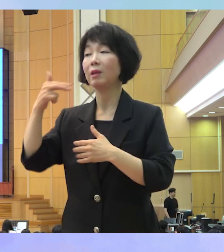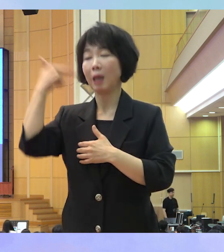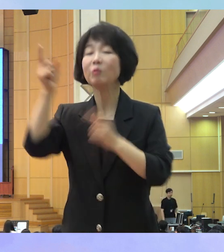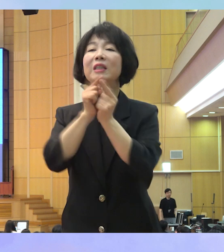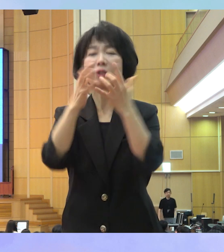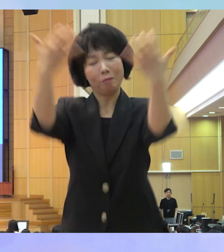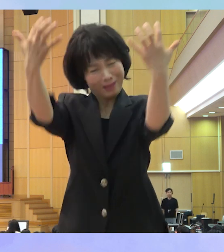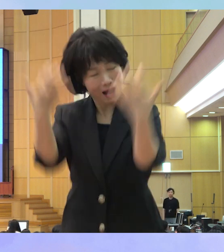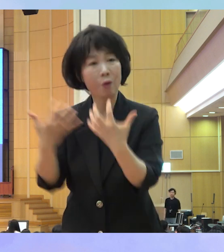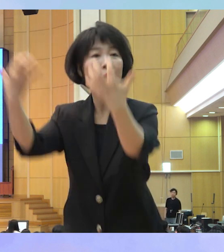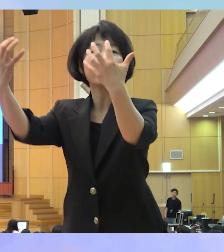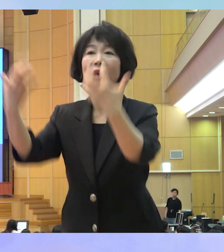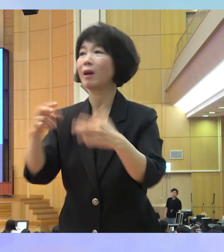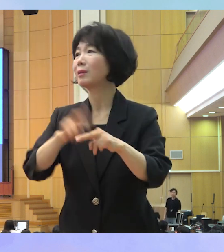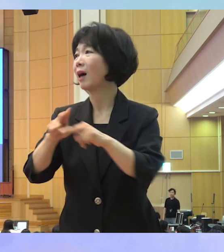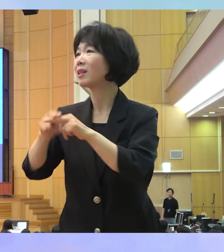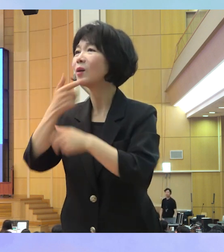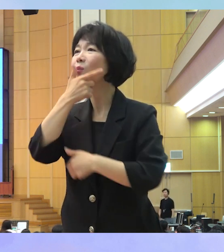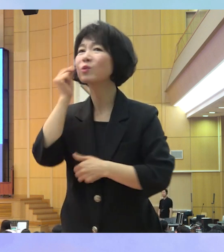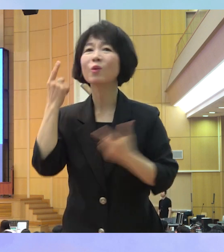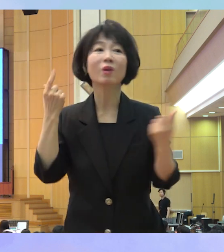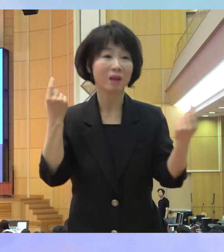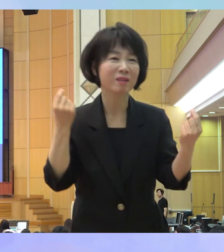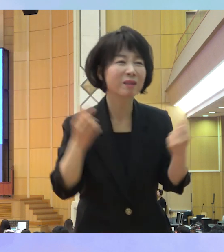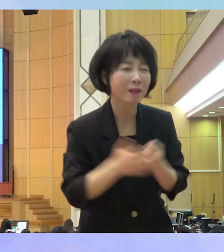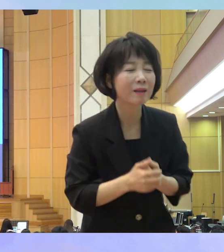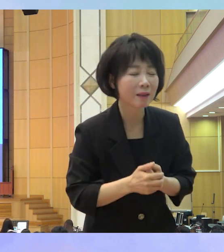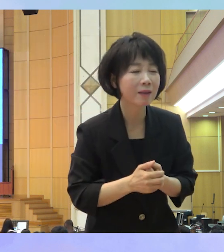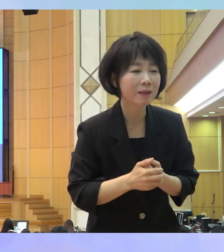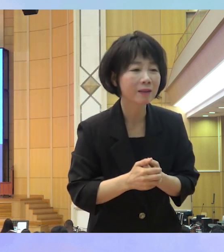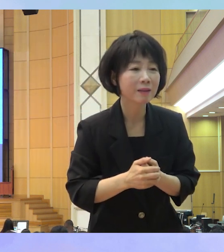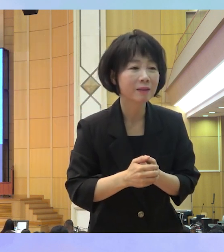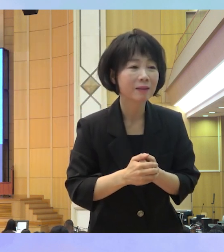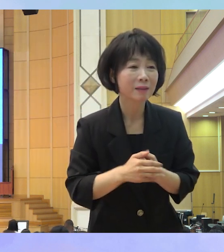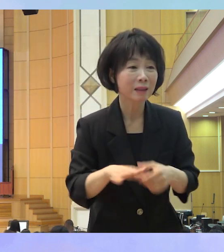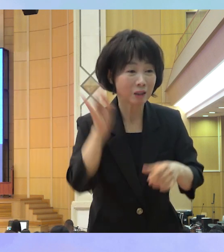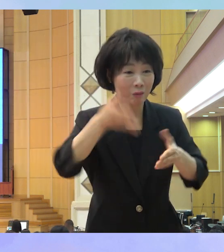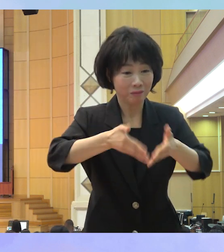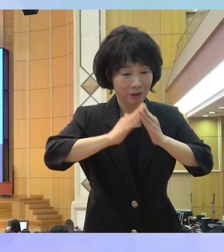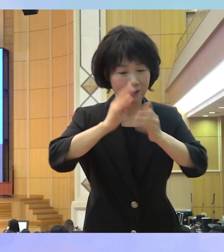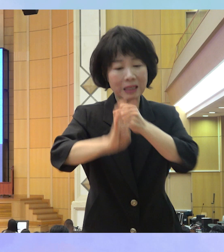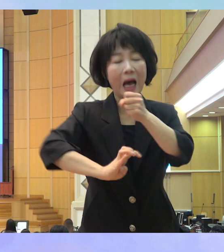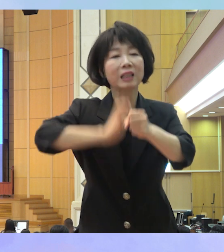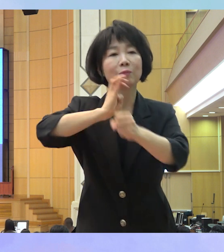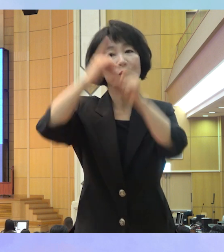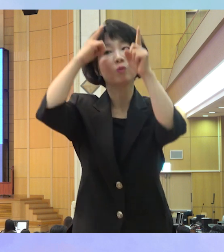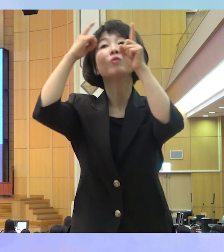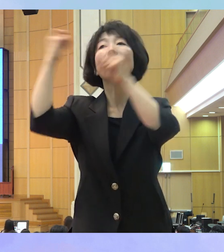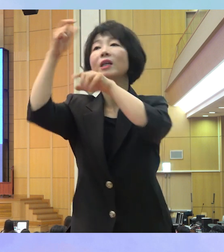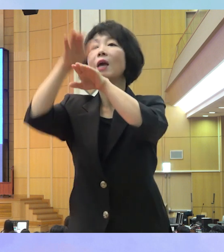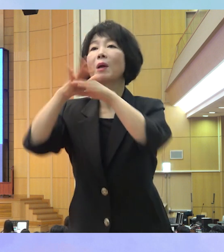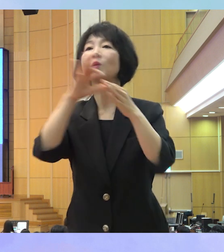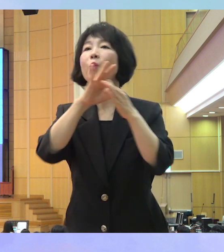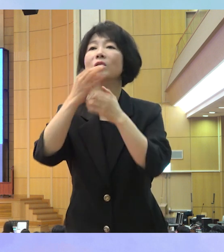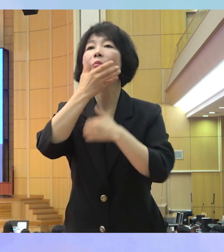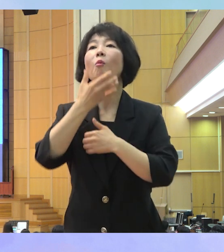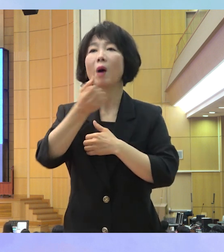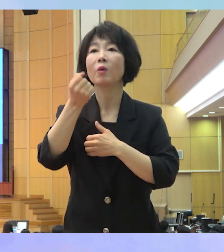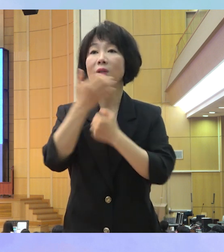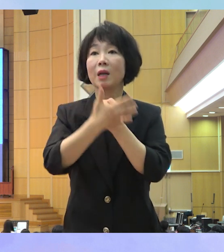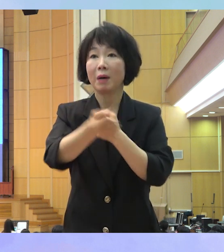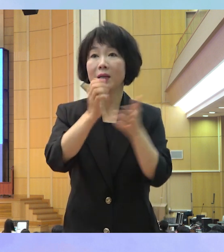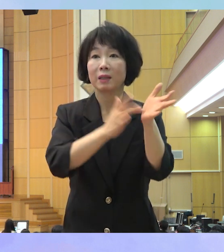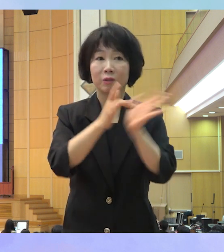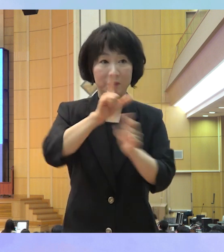네. 그래서 창립 40주년 기념 주일 예배로 다음 주에 드려집니다.